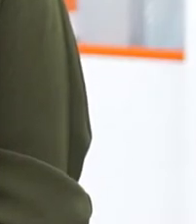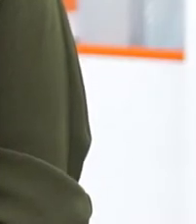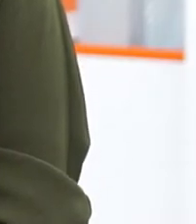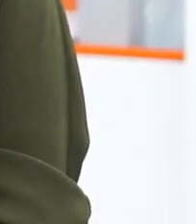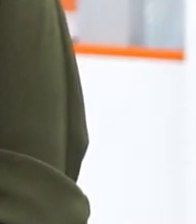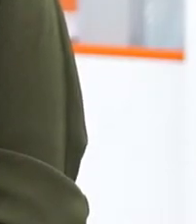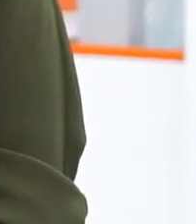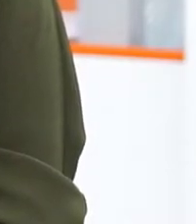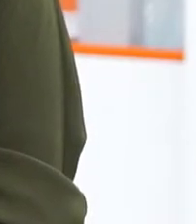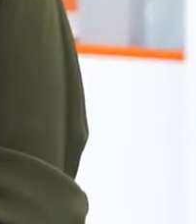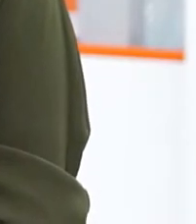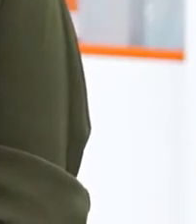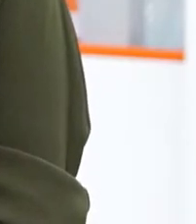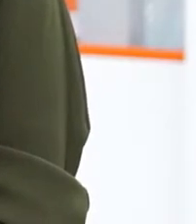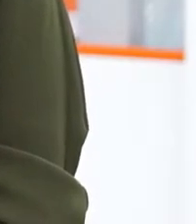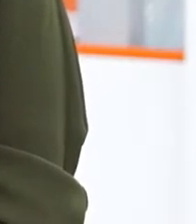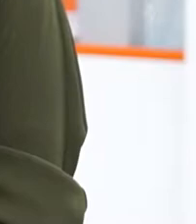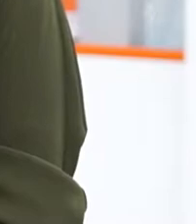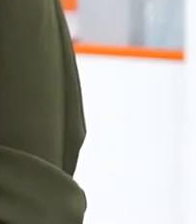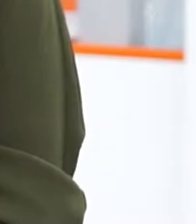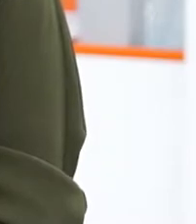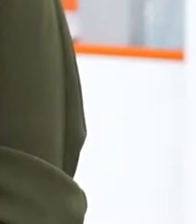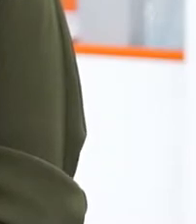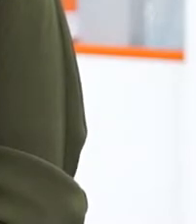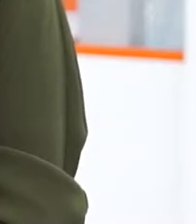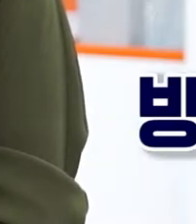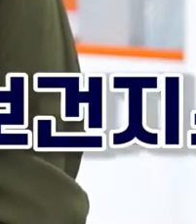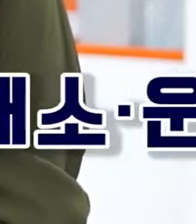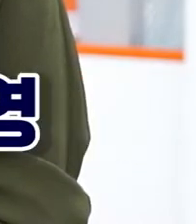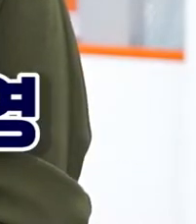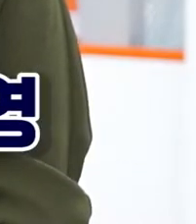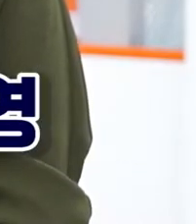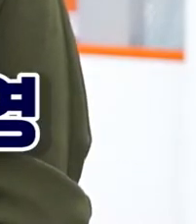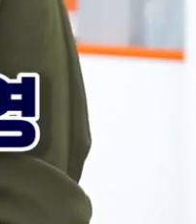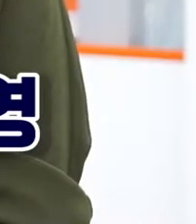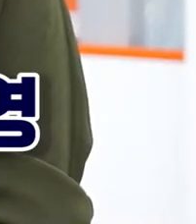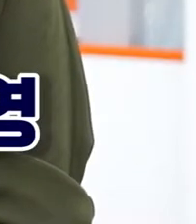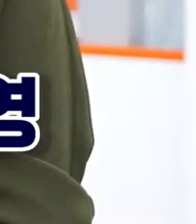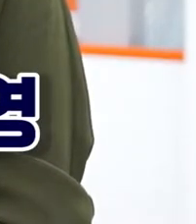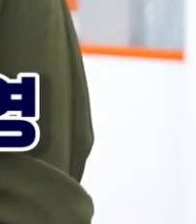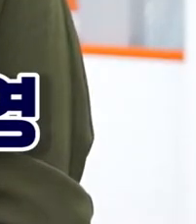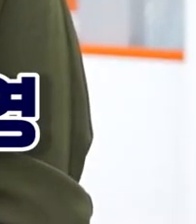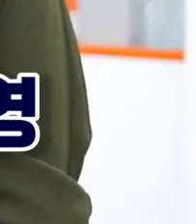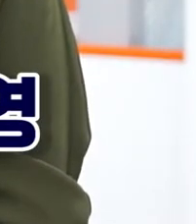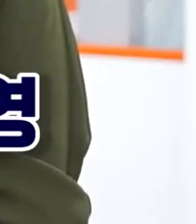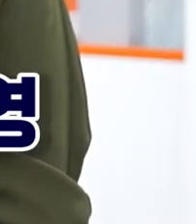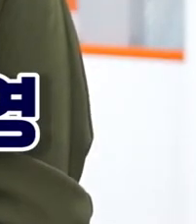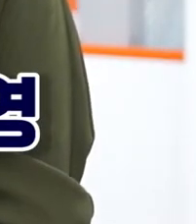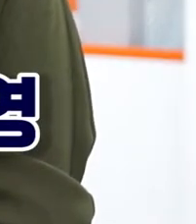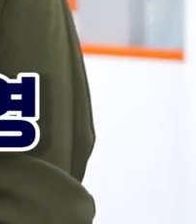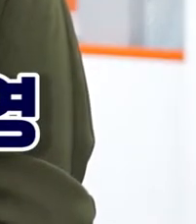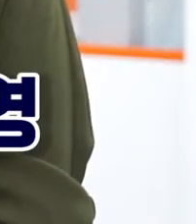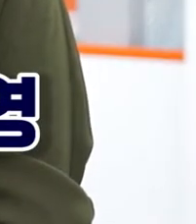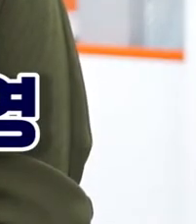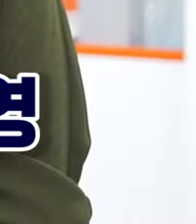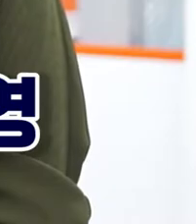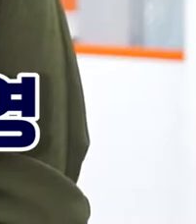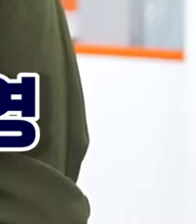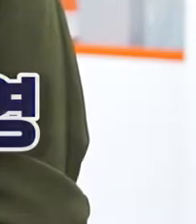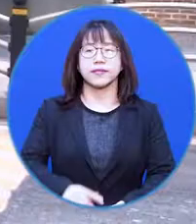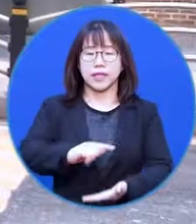분들 많으셨을 텐데요. 강서구가 1월 31일 방화보건지소를 개소하고 본격적인 운영에